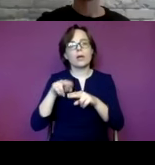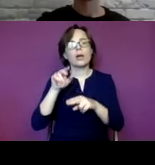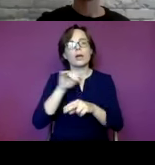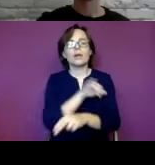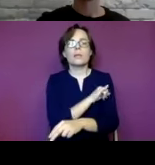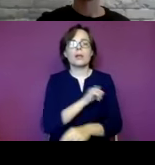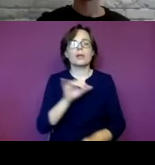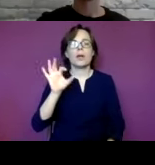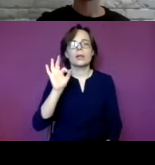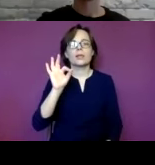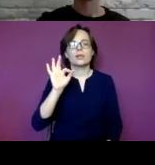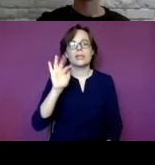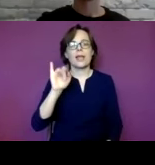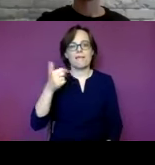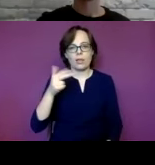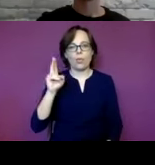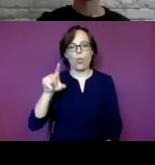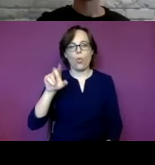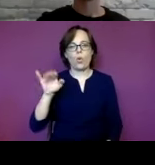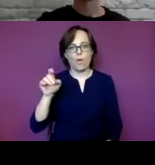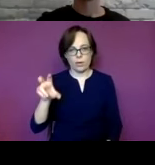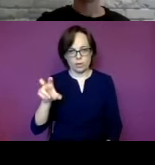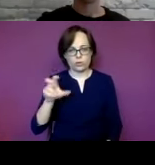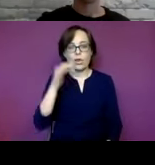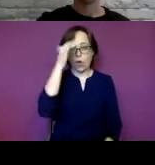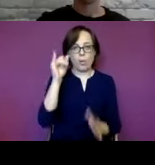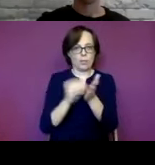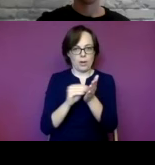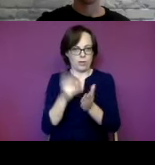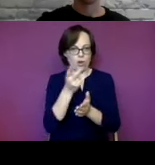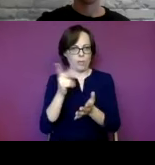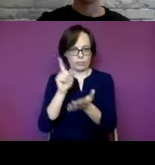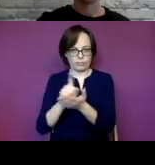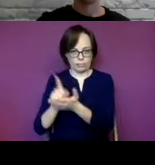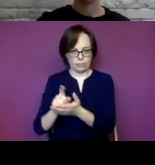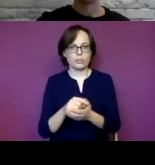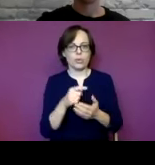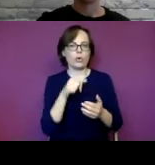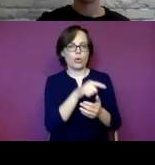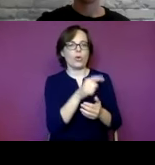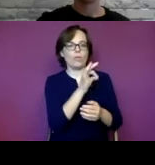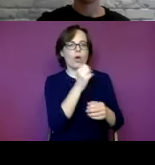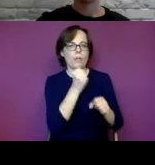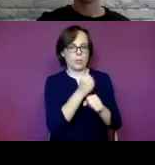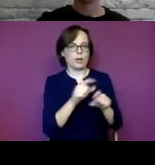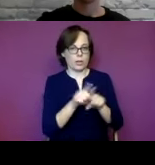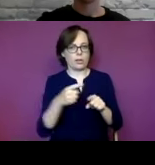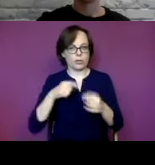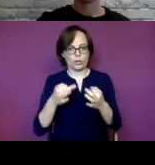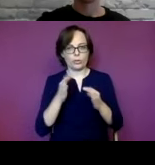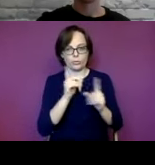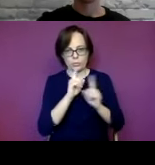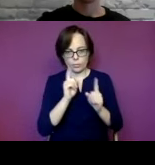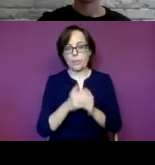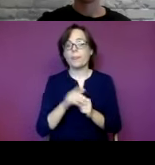i podejrzewam, że w kilku zdaniach o tym wspomną, bo gdzieś tam to była też nasza inspiracja do dzisiejszej rozmowy. A